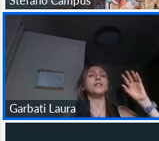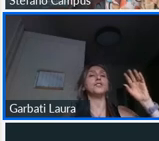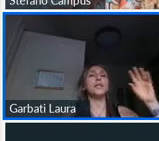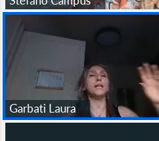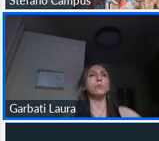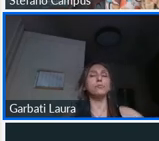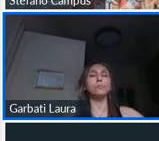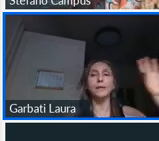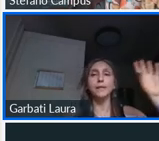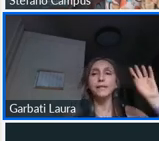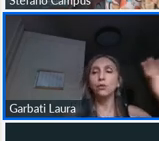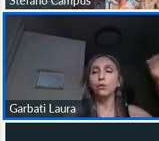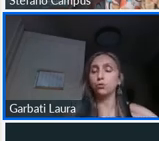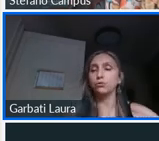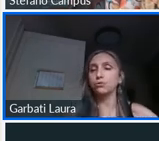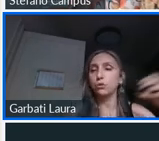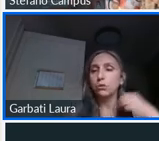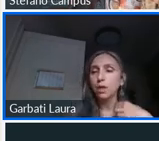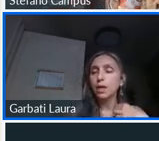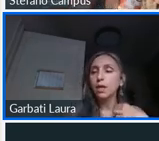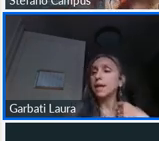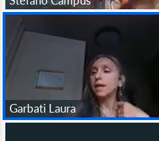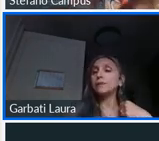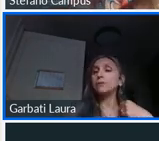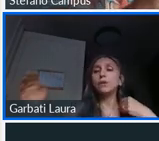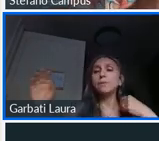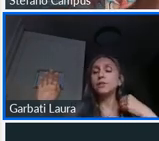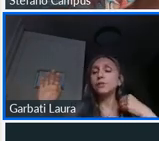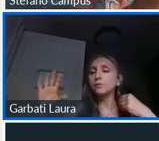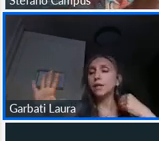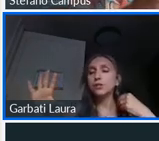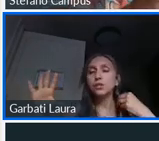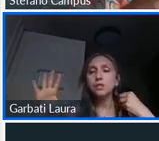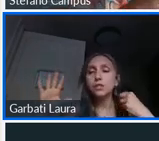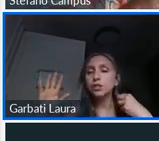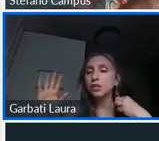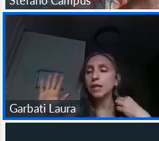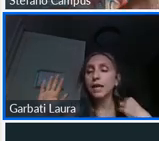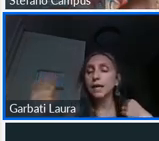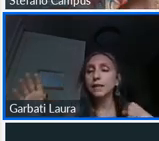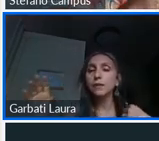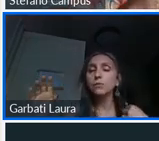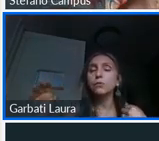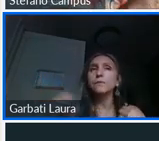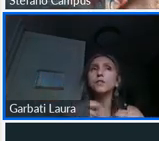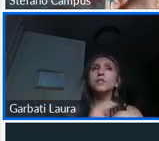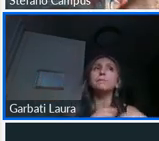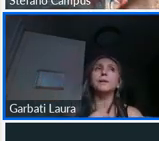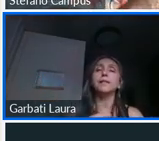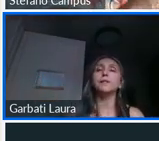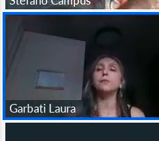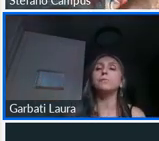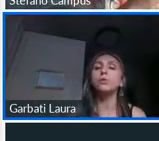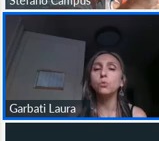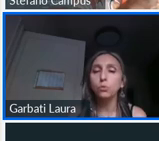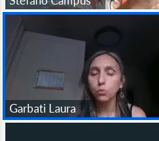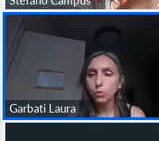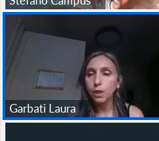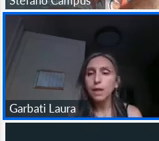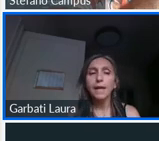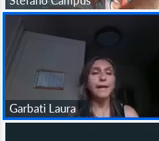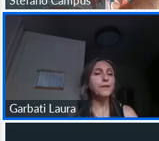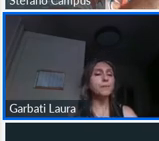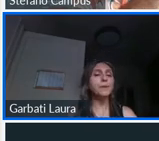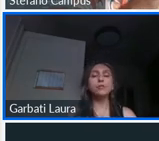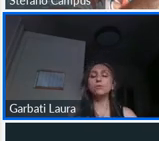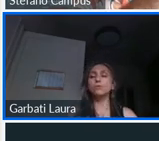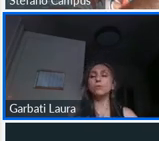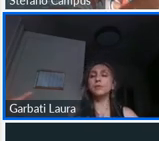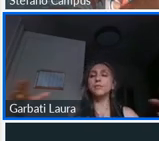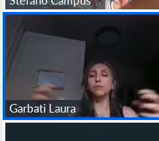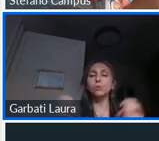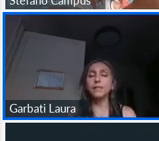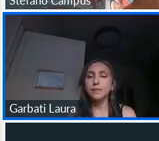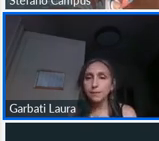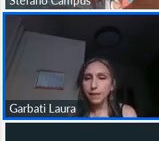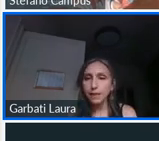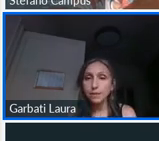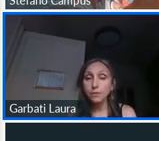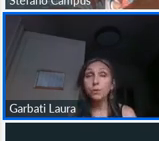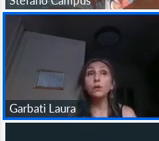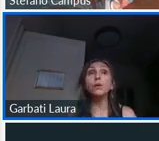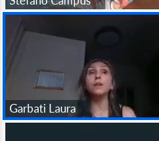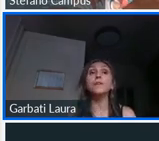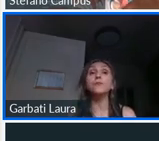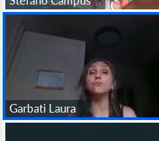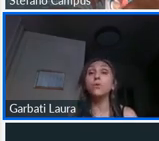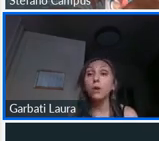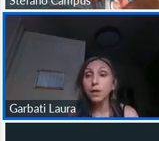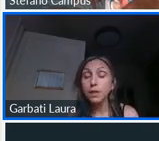dovete rilasciare con un pallino rosso, e tu hai messo una licenza share alike in cui invece il pallino è blu, e io mescolo questi due